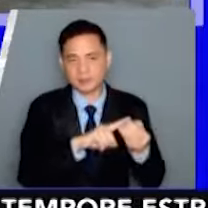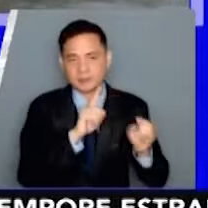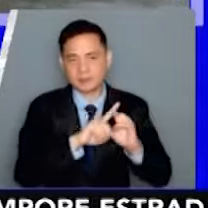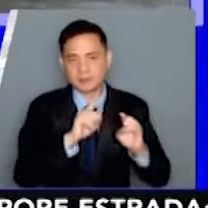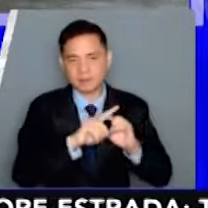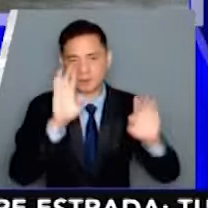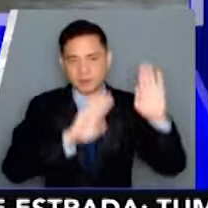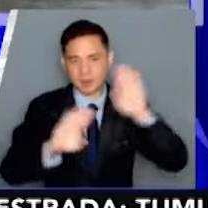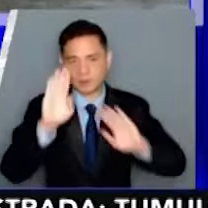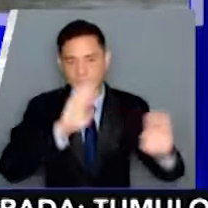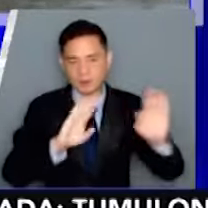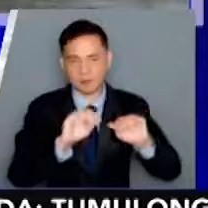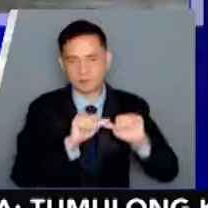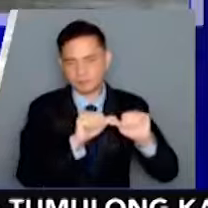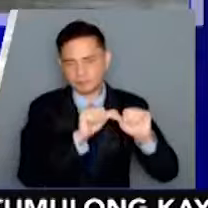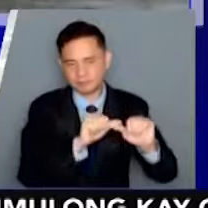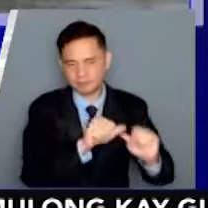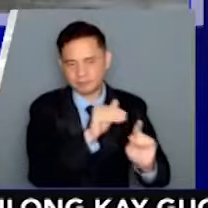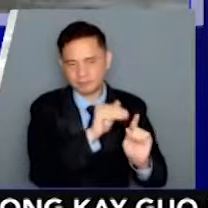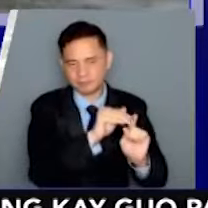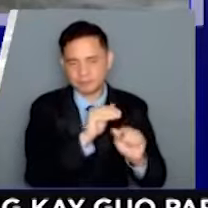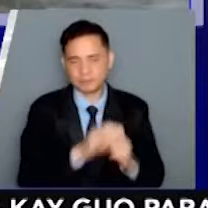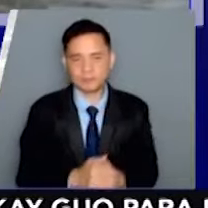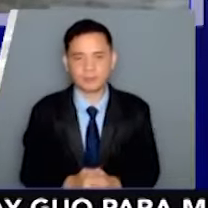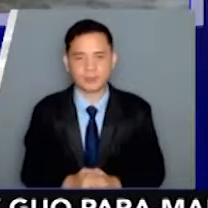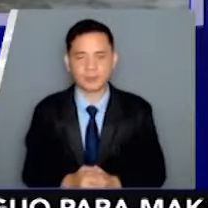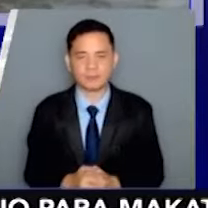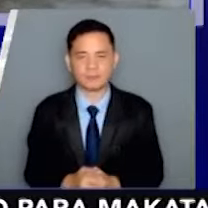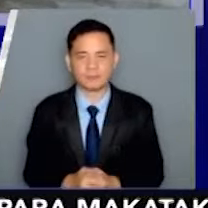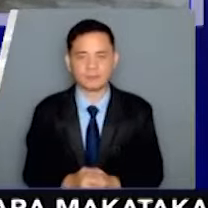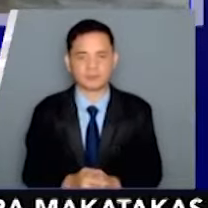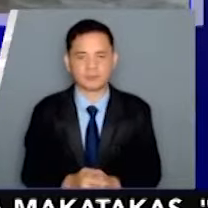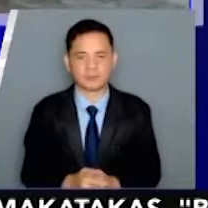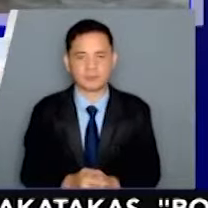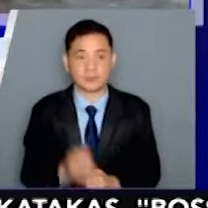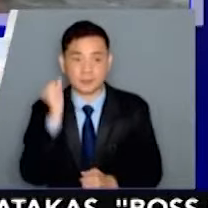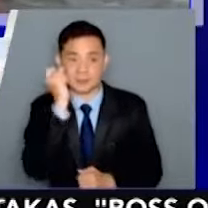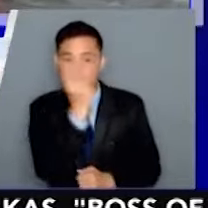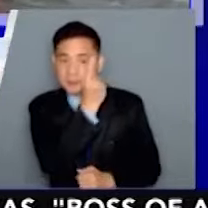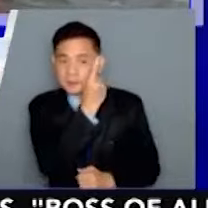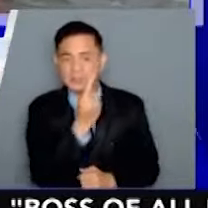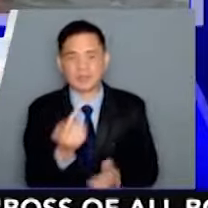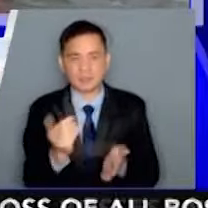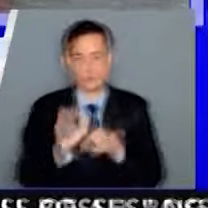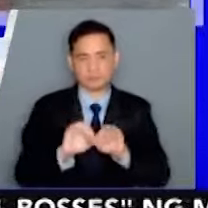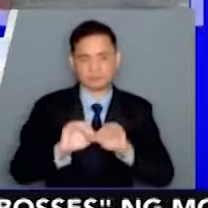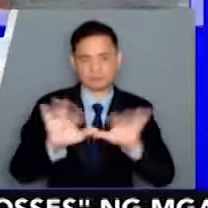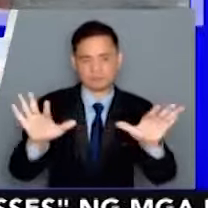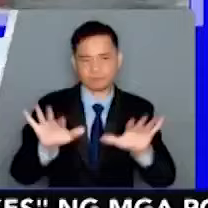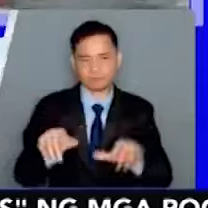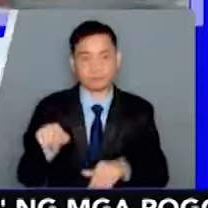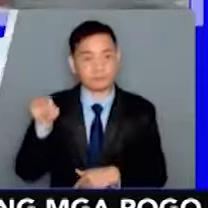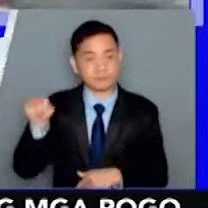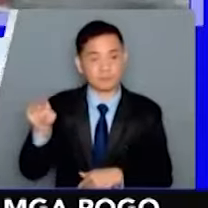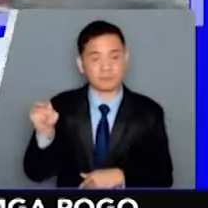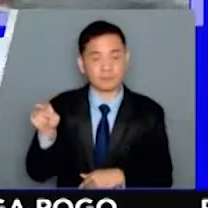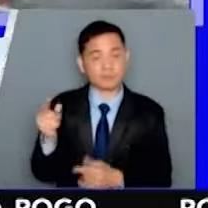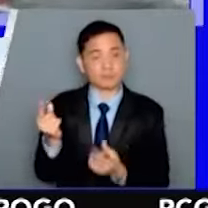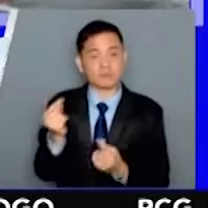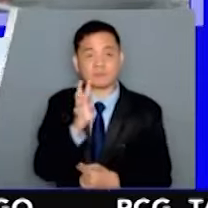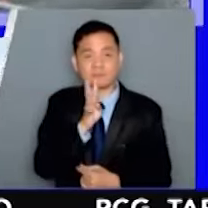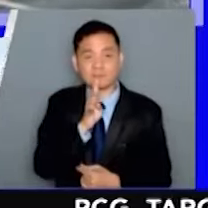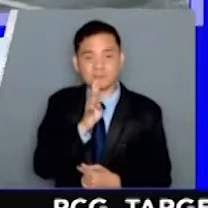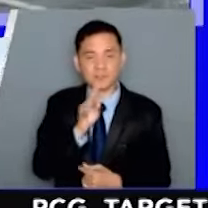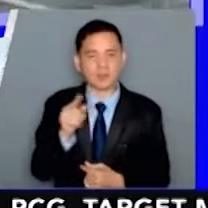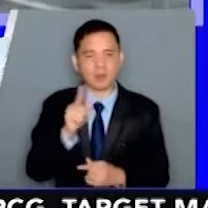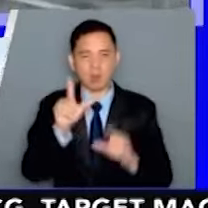ng deliberasyon sa Kamara, may inilabas ulit na video ang kanyang tanggapan. Dito, inakusahan ng BC ang House Speaker at si House Appropriations